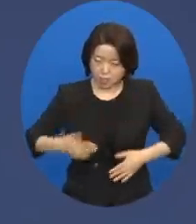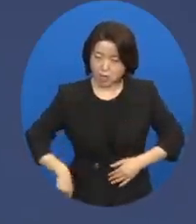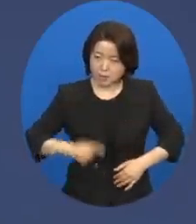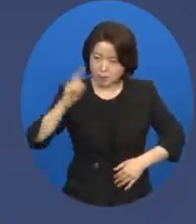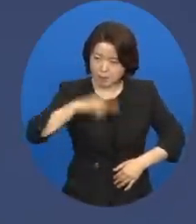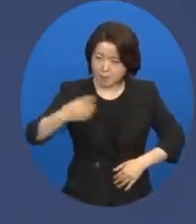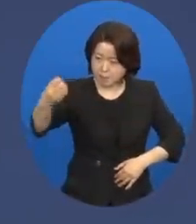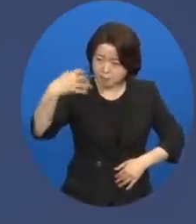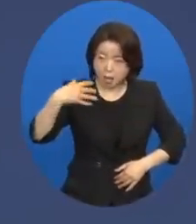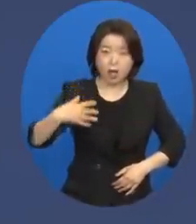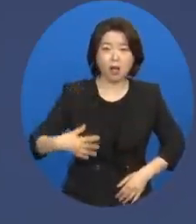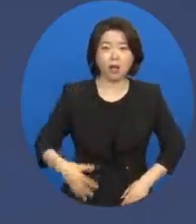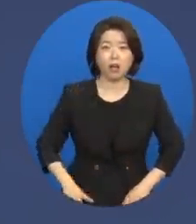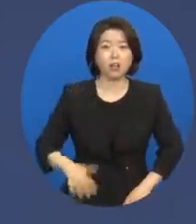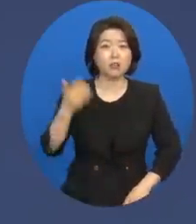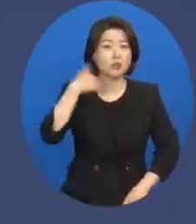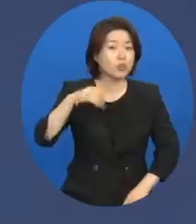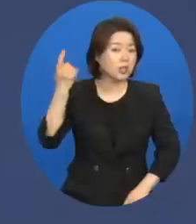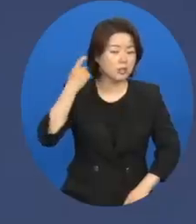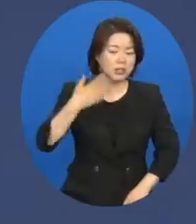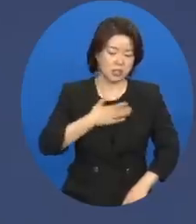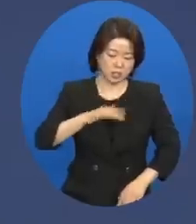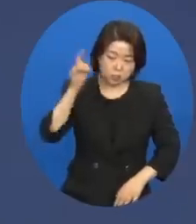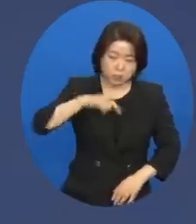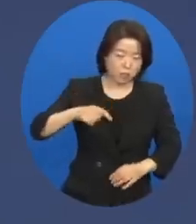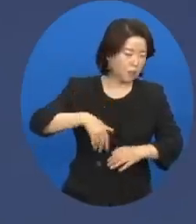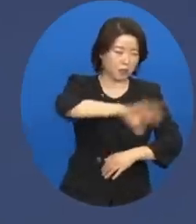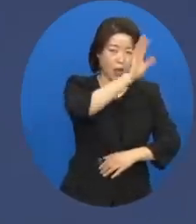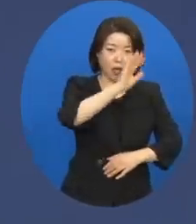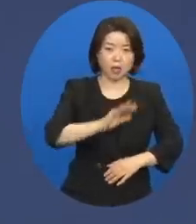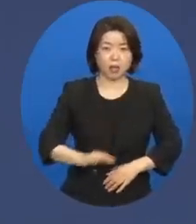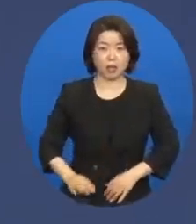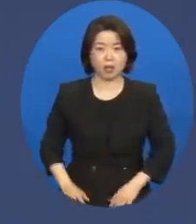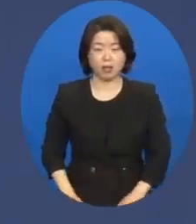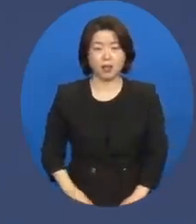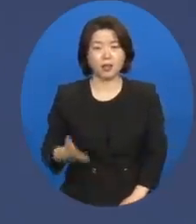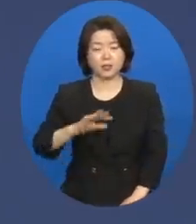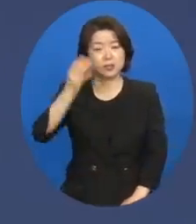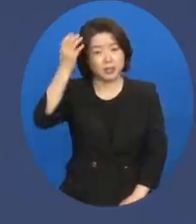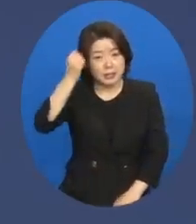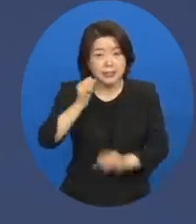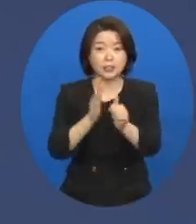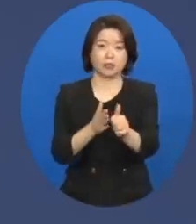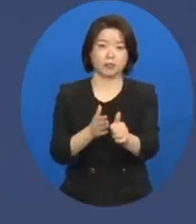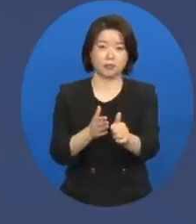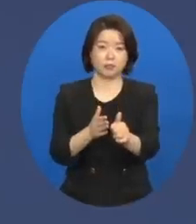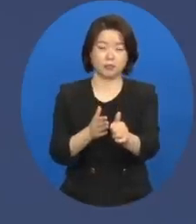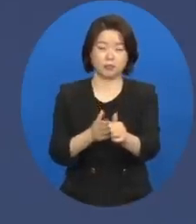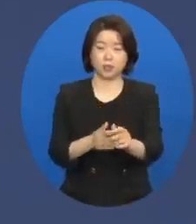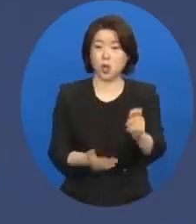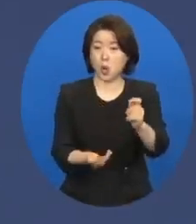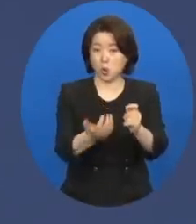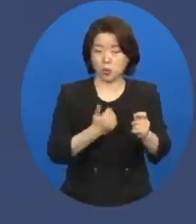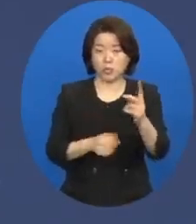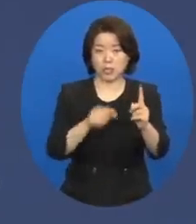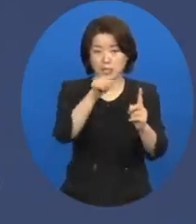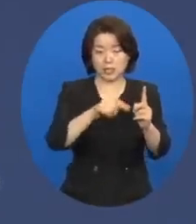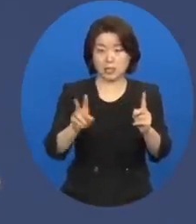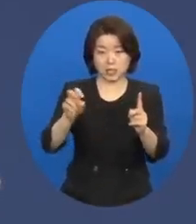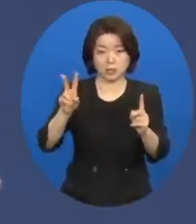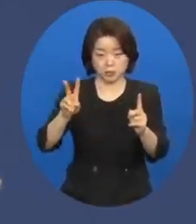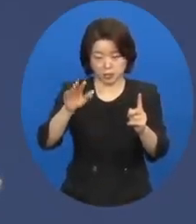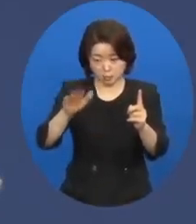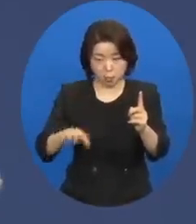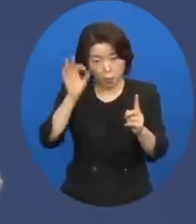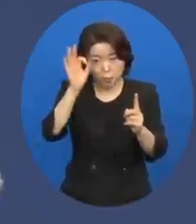직격탄을 날리면 누가 듣겠어요? 기분 나빠서 안 듣고 다 안 듣죠? 근데 기억하세요. 고린도전서 1장 22절